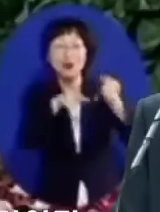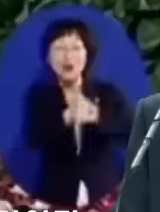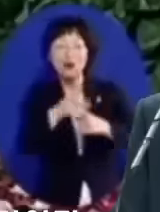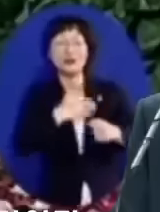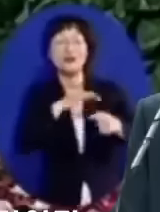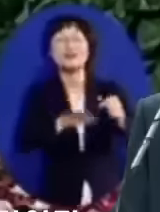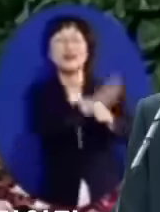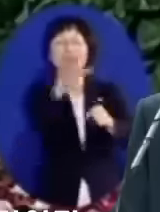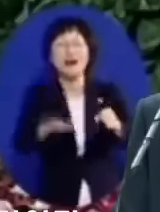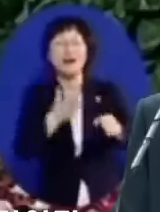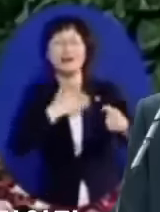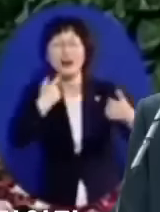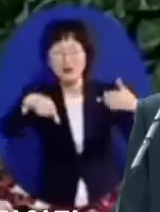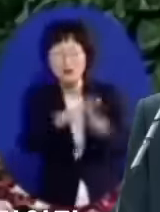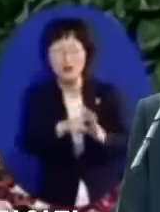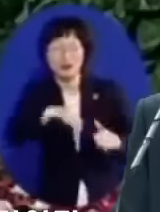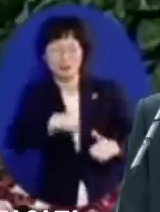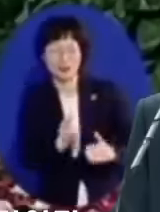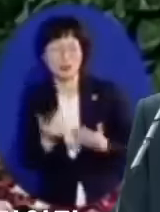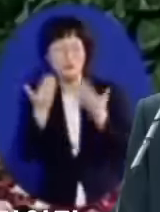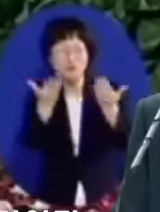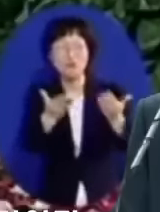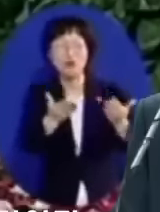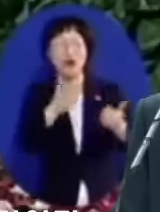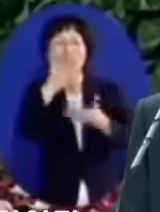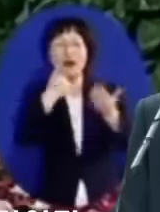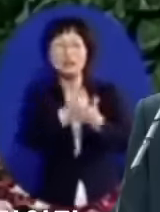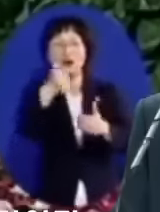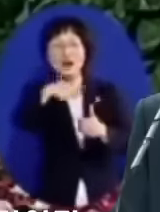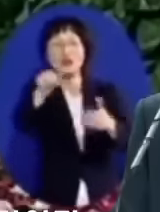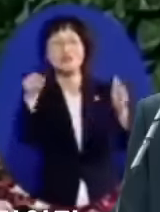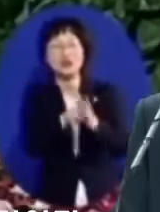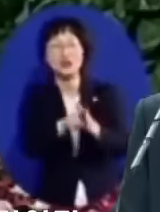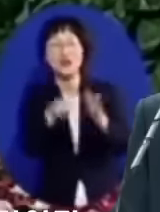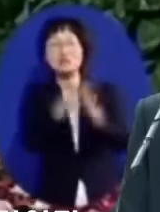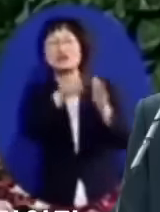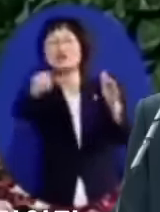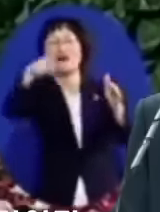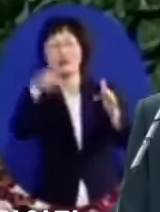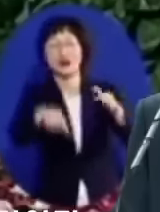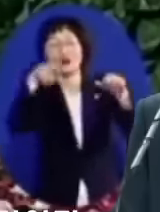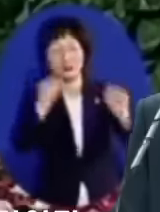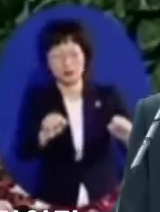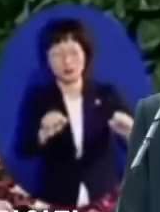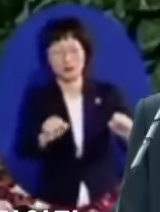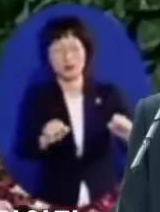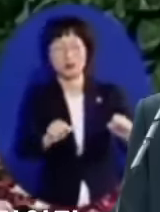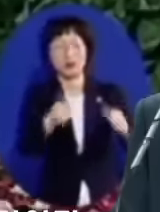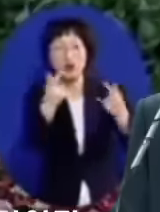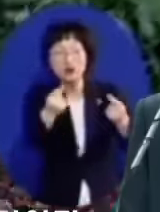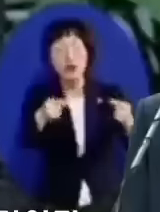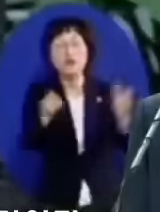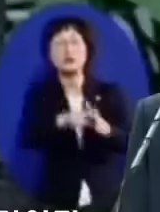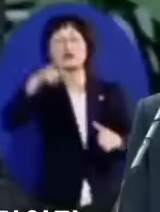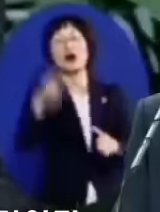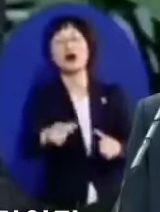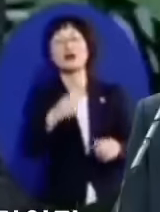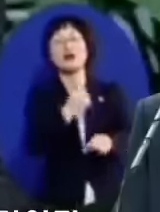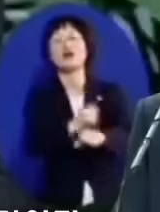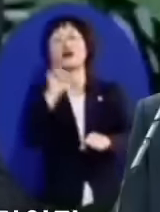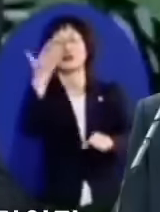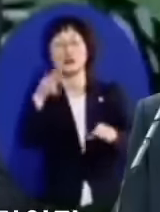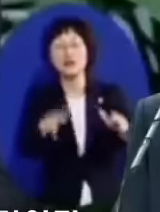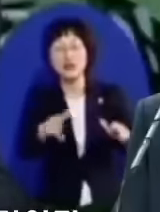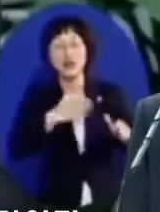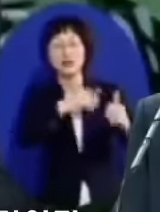사랑하사 나를 위하여 자기 자신을 버리신 하나님의 아들을 믿는 믿음 안에서 사는 것이라. 그렇게 믿음을 강하게 해야 되는 것입니다. 이제